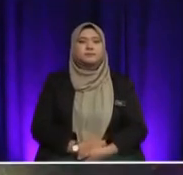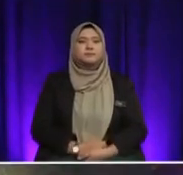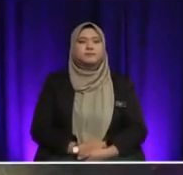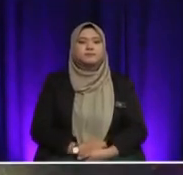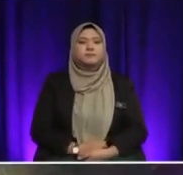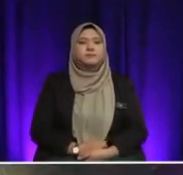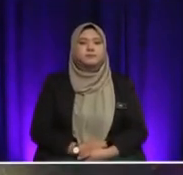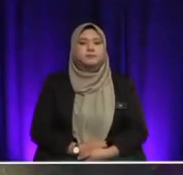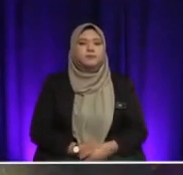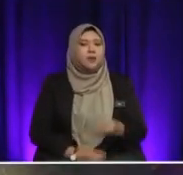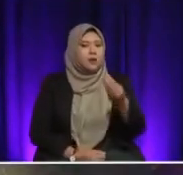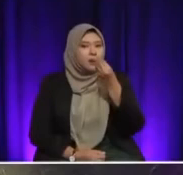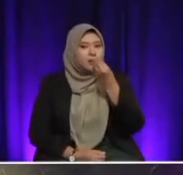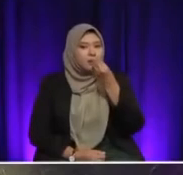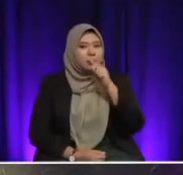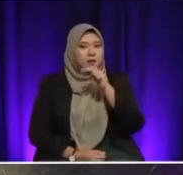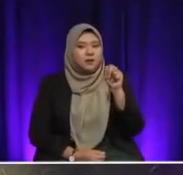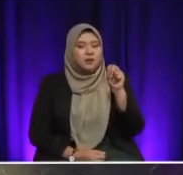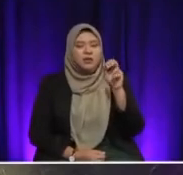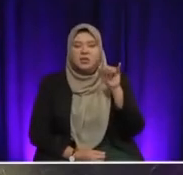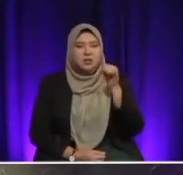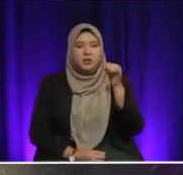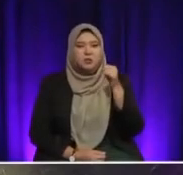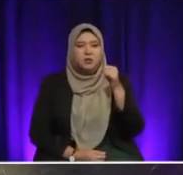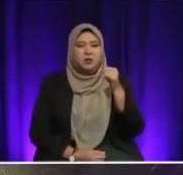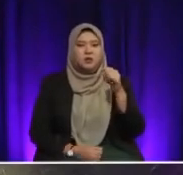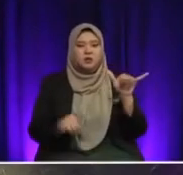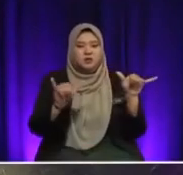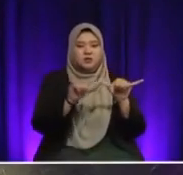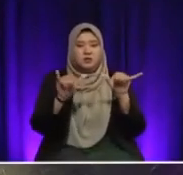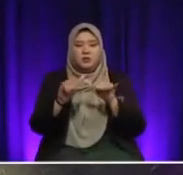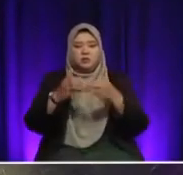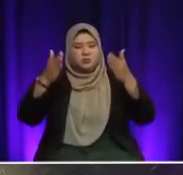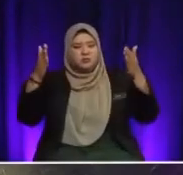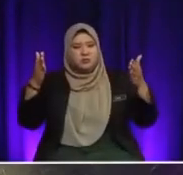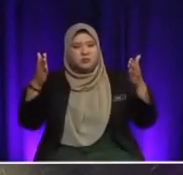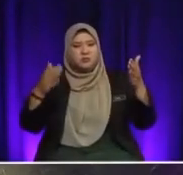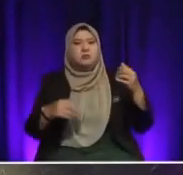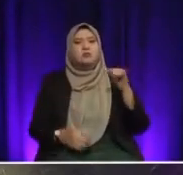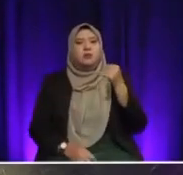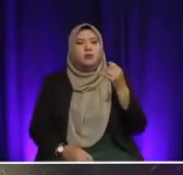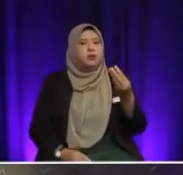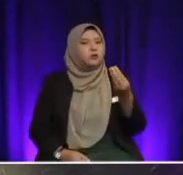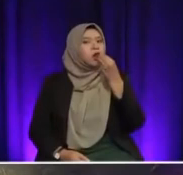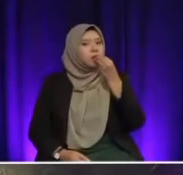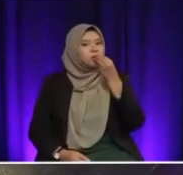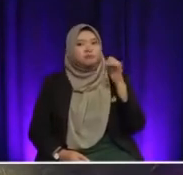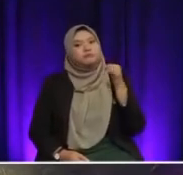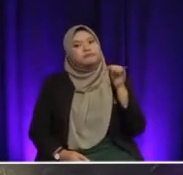popcorn ayam? Saiz yang tak terlalu besar, tak terlalu kecil, senang untuk dimakan berulang kali. Sebenarnya lagi kecil, lagi banyak kita